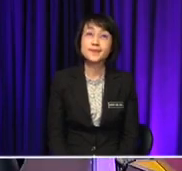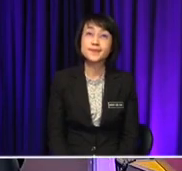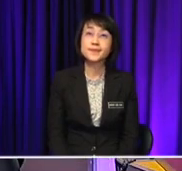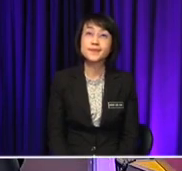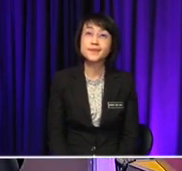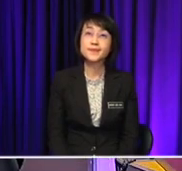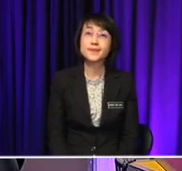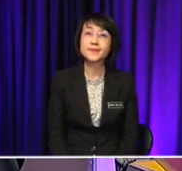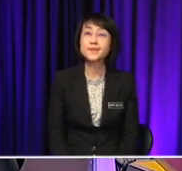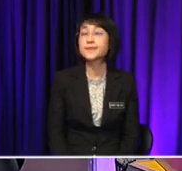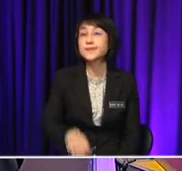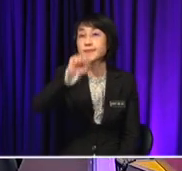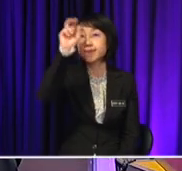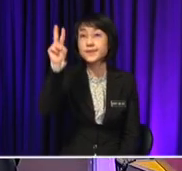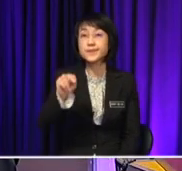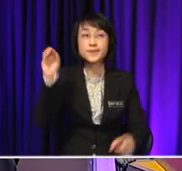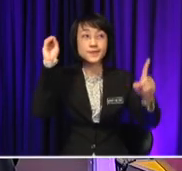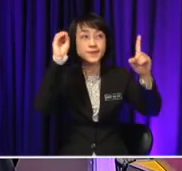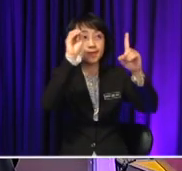objektif baik